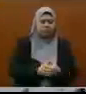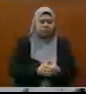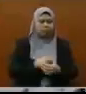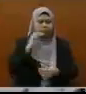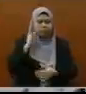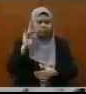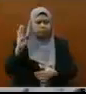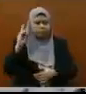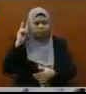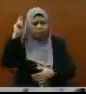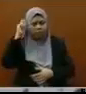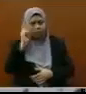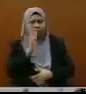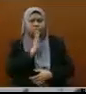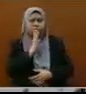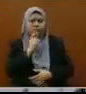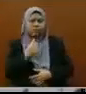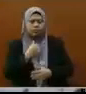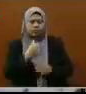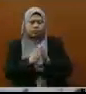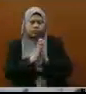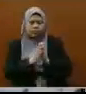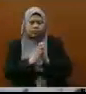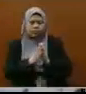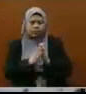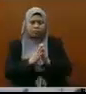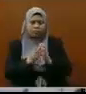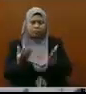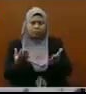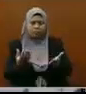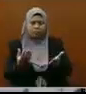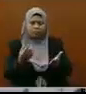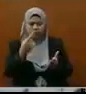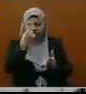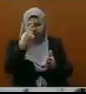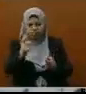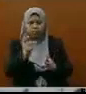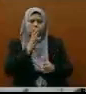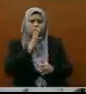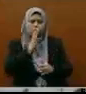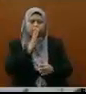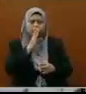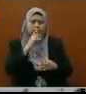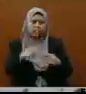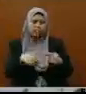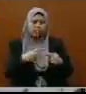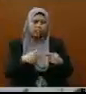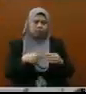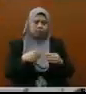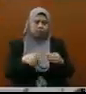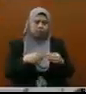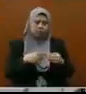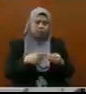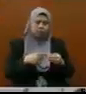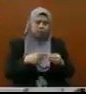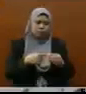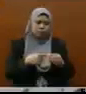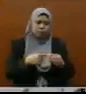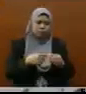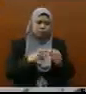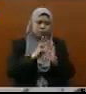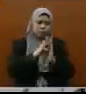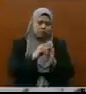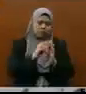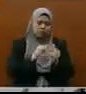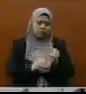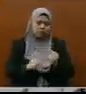Speaker, saya mohon beberapa minit lagi untuk menyentuh sedikit, serba sedikit isu-isu yang ada. Minit yang terakhir.